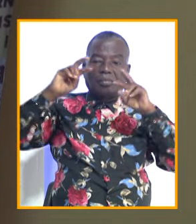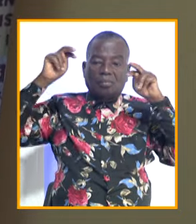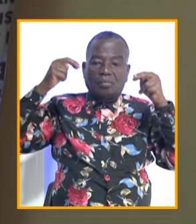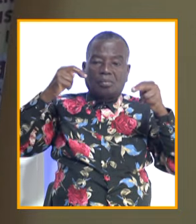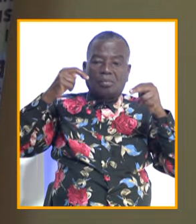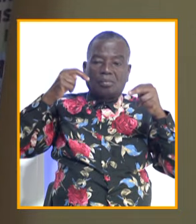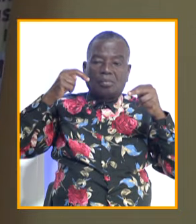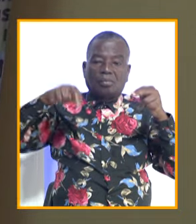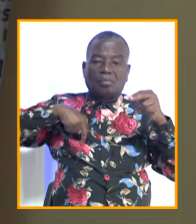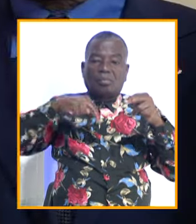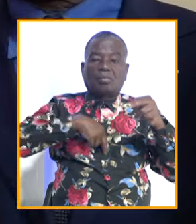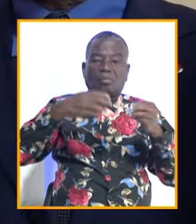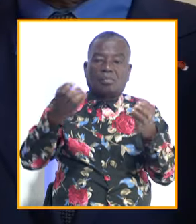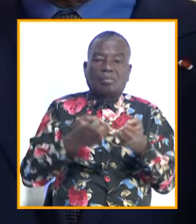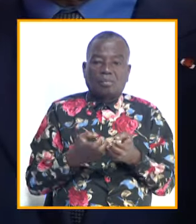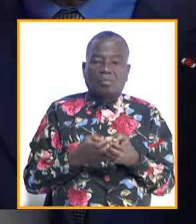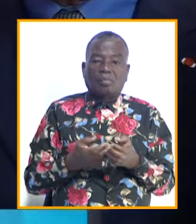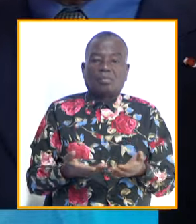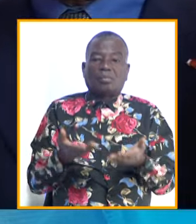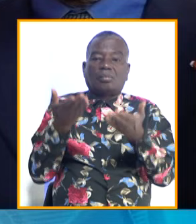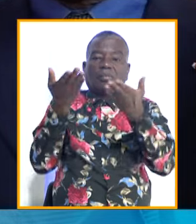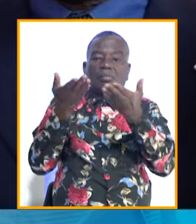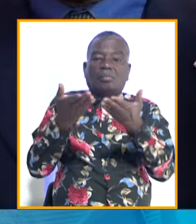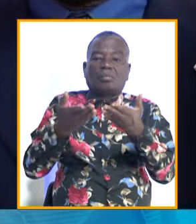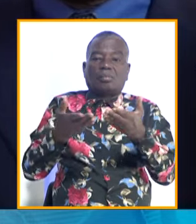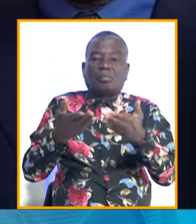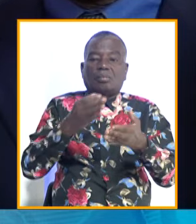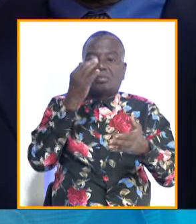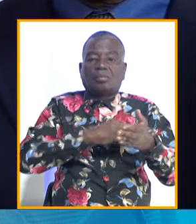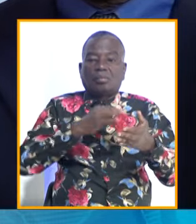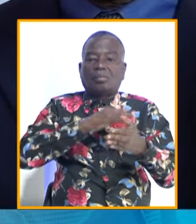marée ». Nous voulons relever les avantages et tout